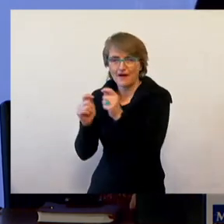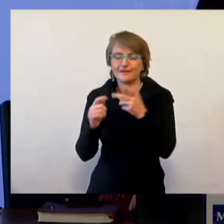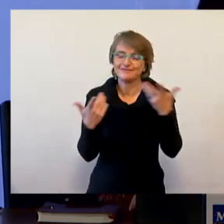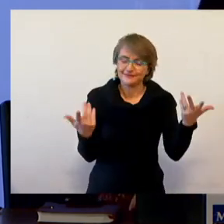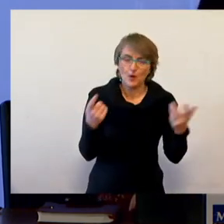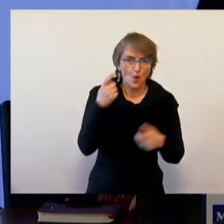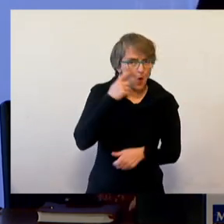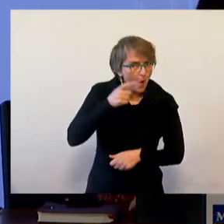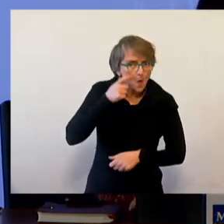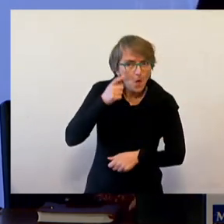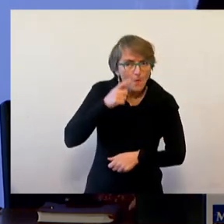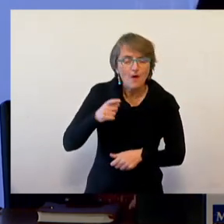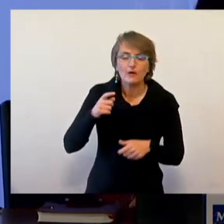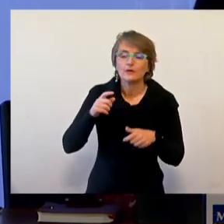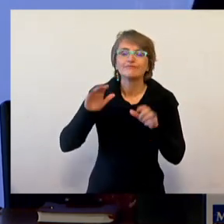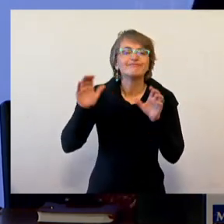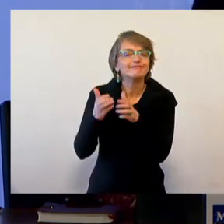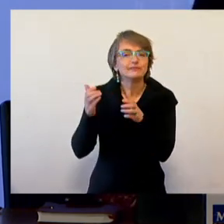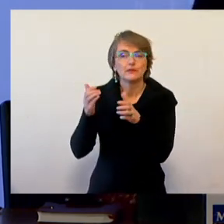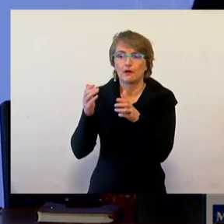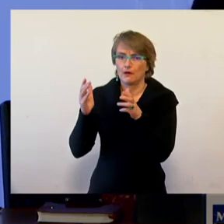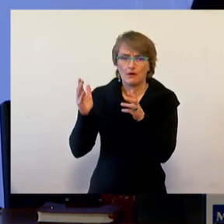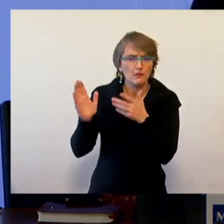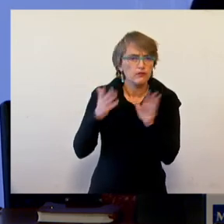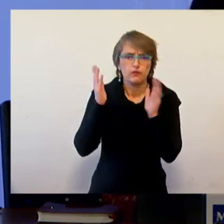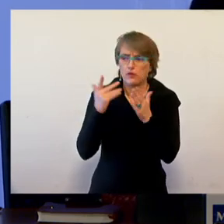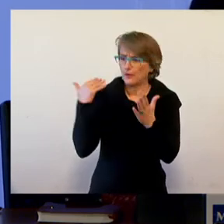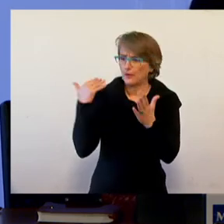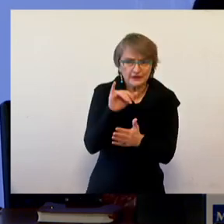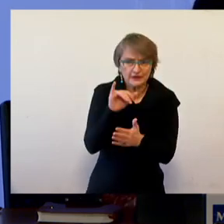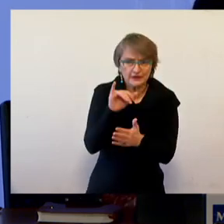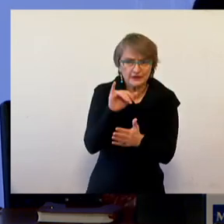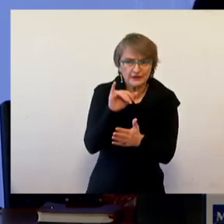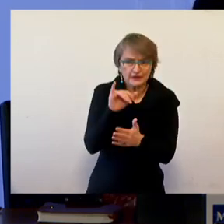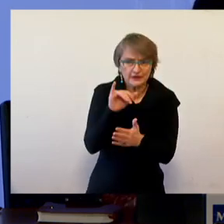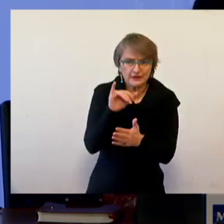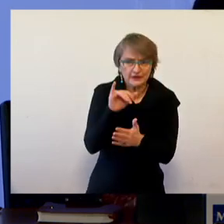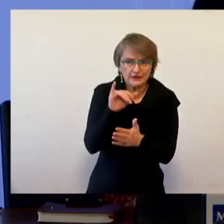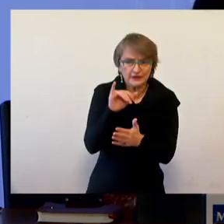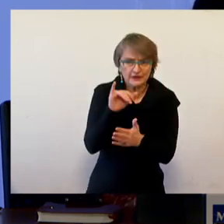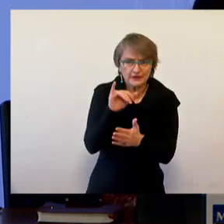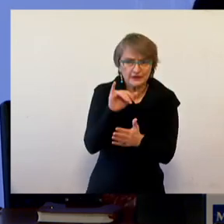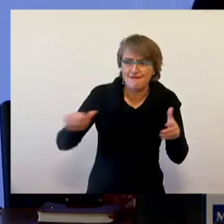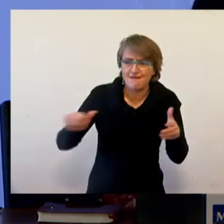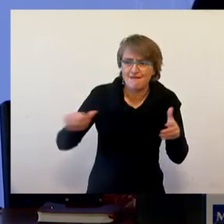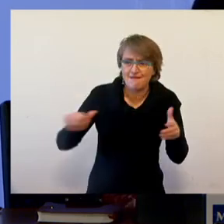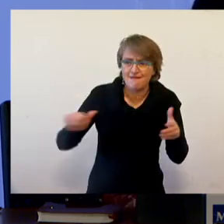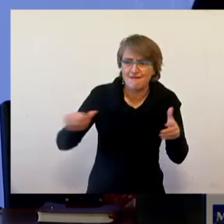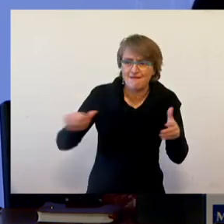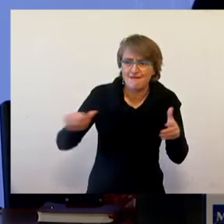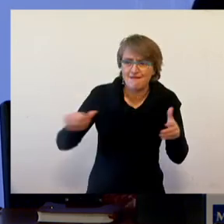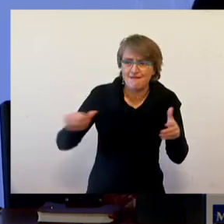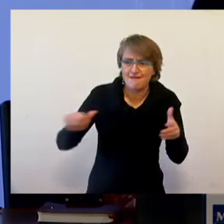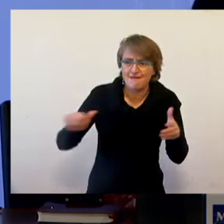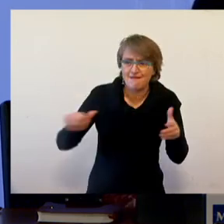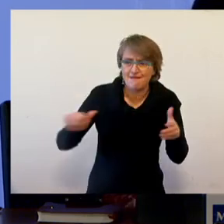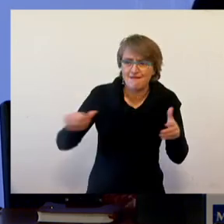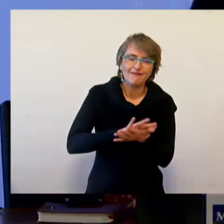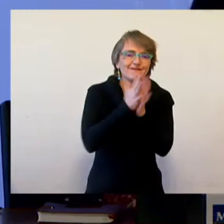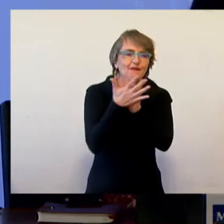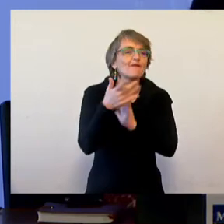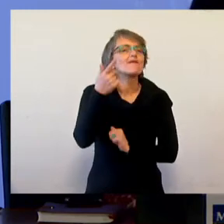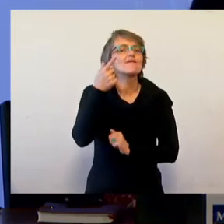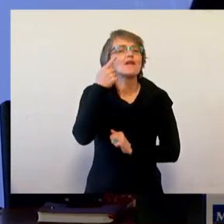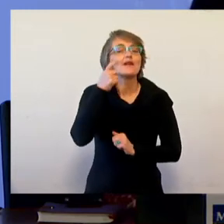promotions, ce sont des étudiantes, et donc les choses bougent. Nous présenterons le rapport égalité femmes-hommes tout à l'heure,